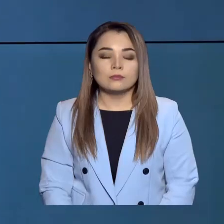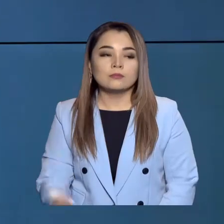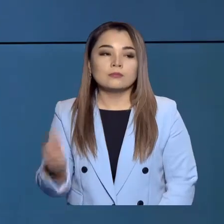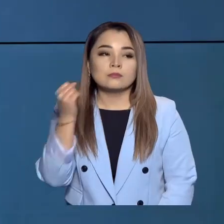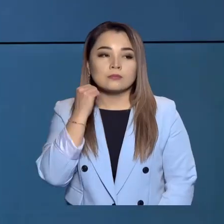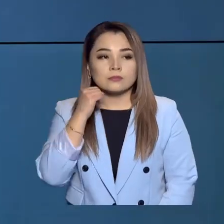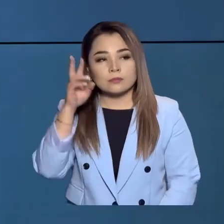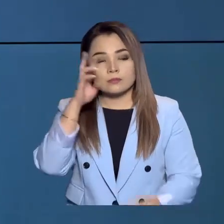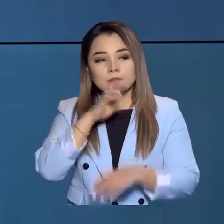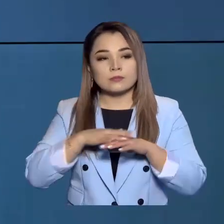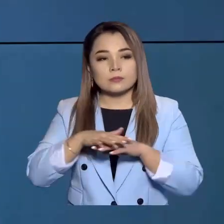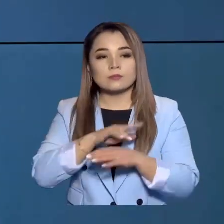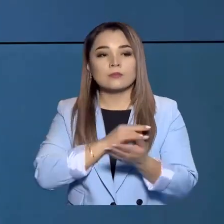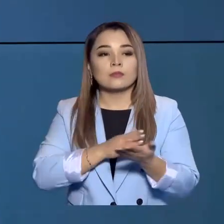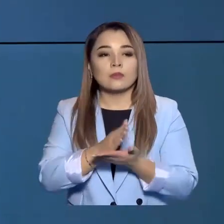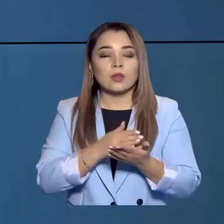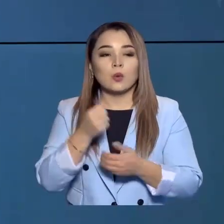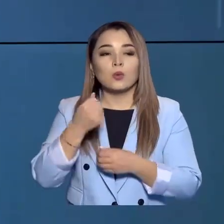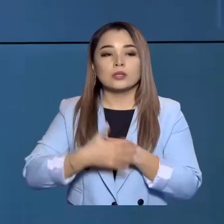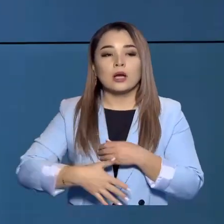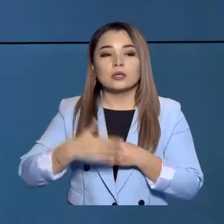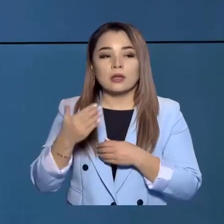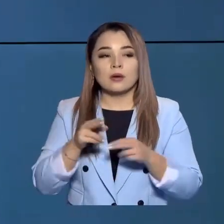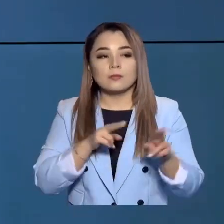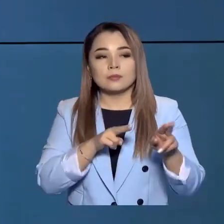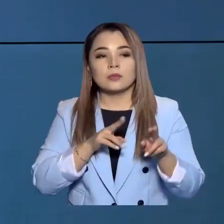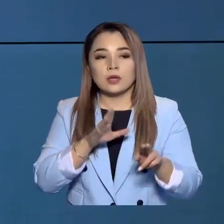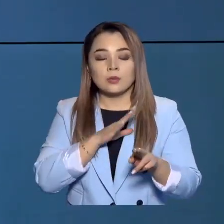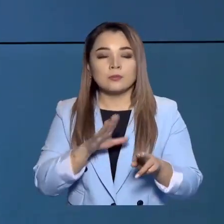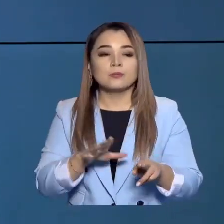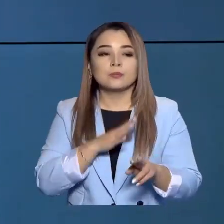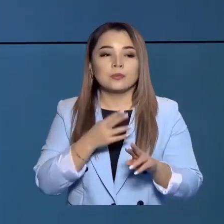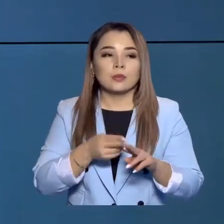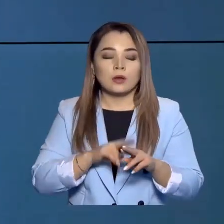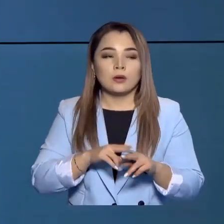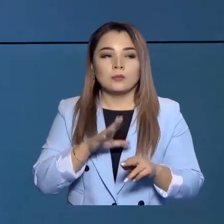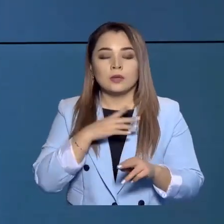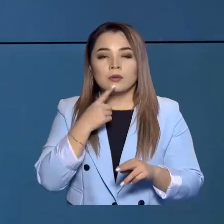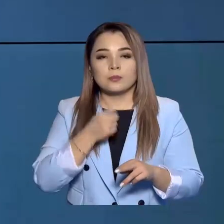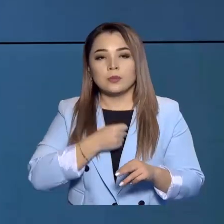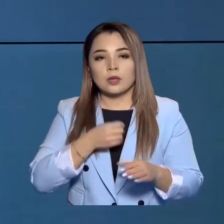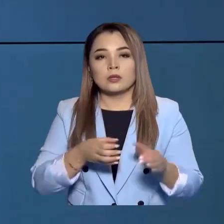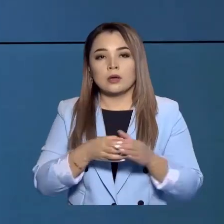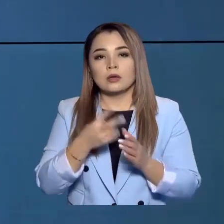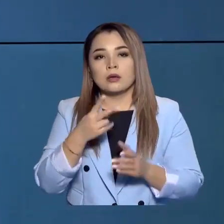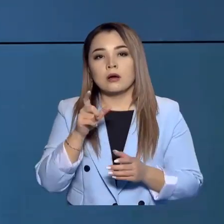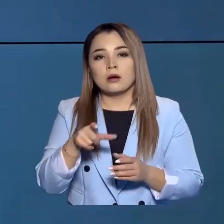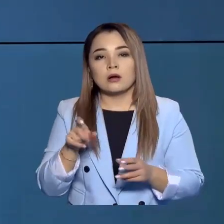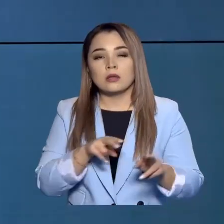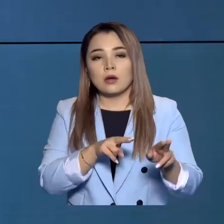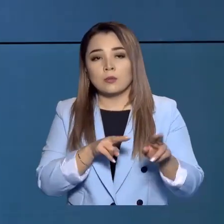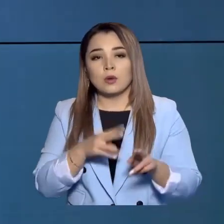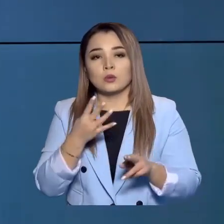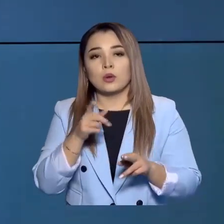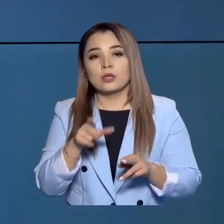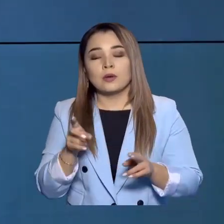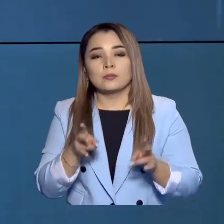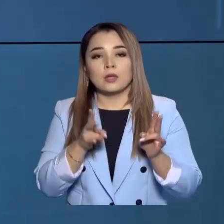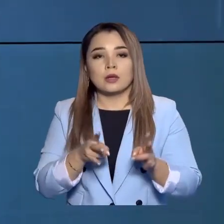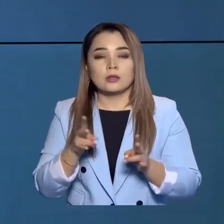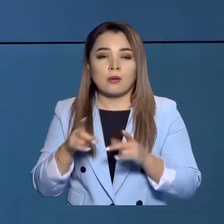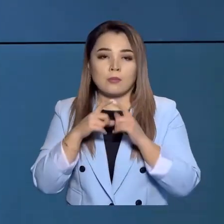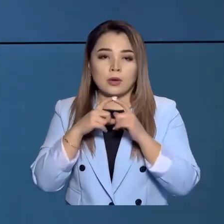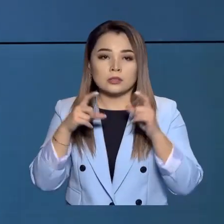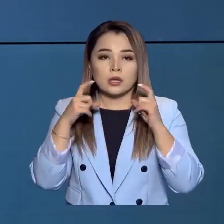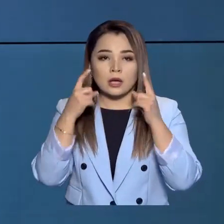Мәскеуде мемлекеттік қызмет көрсету орталығында атыс болды. Бұрынғы армия подполковнигі 2 адамды атып, 4 адамды жаралады. Маска тағу